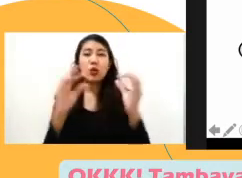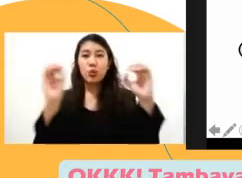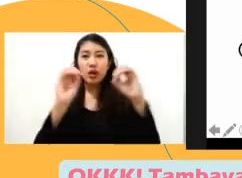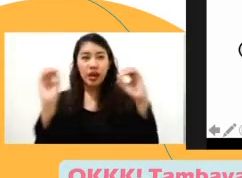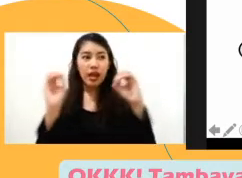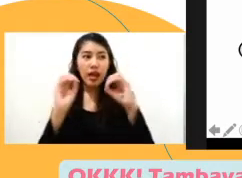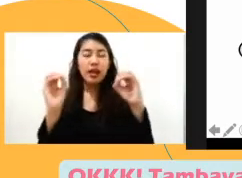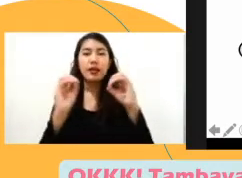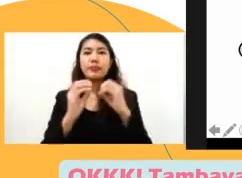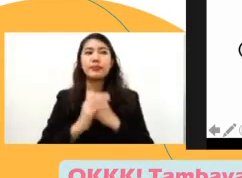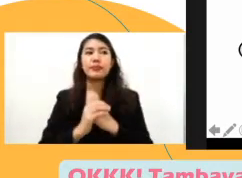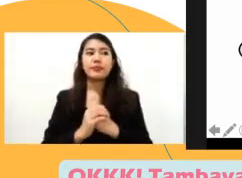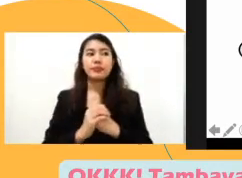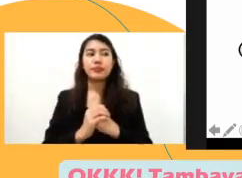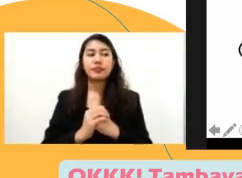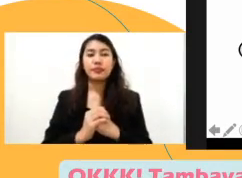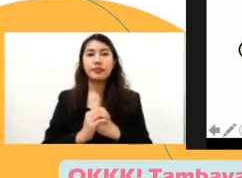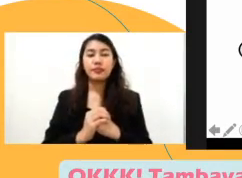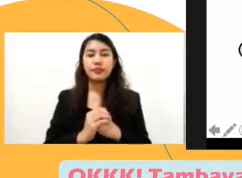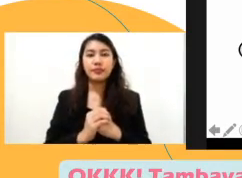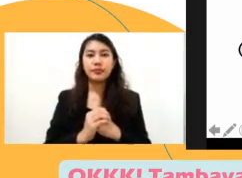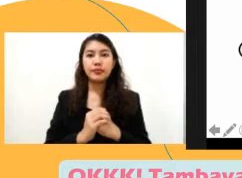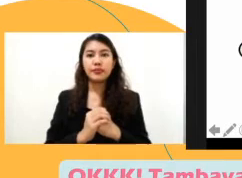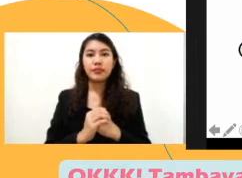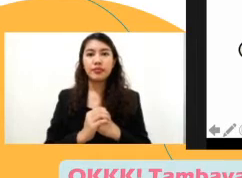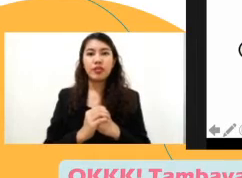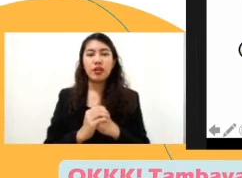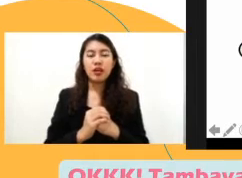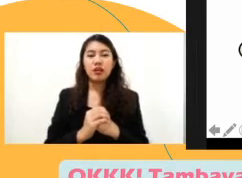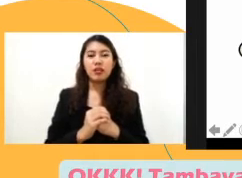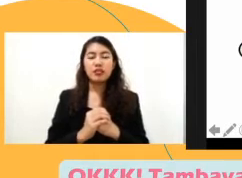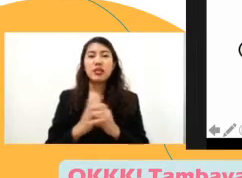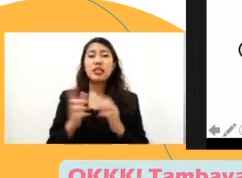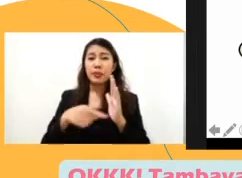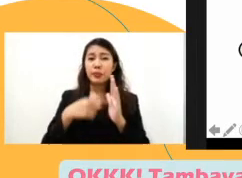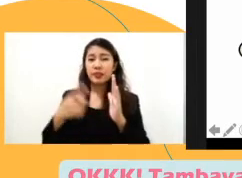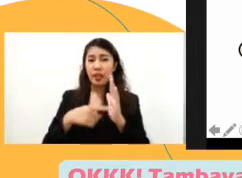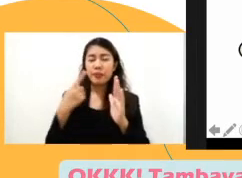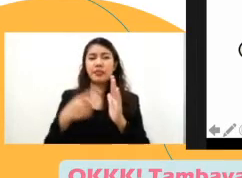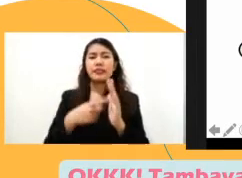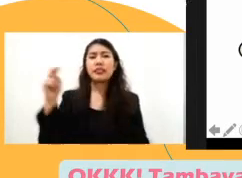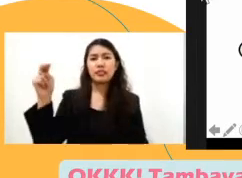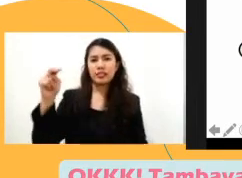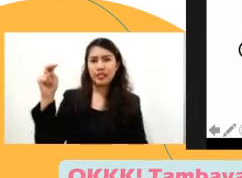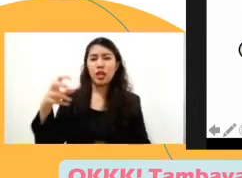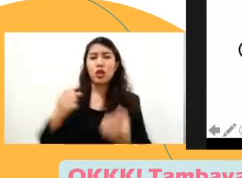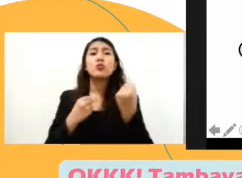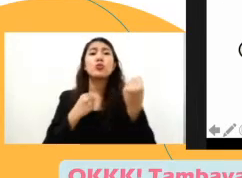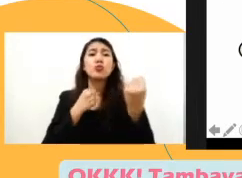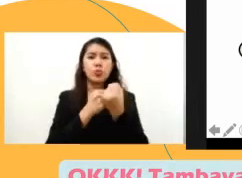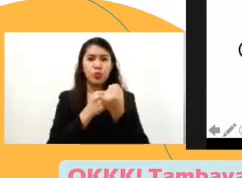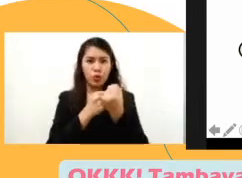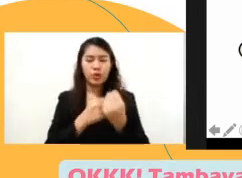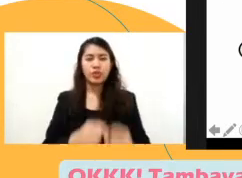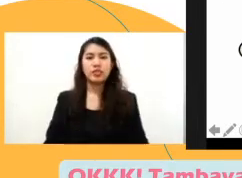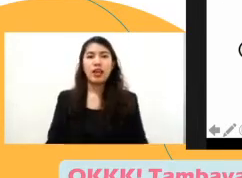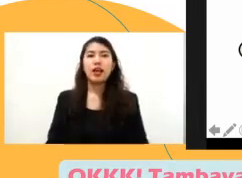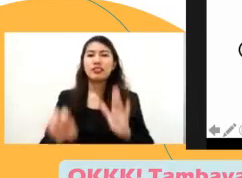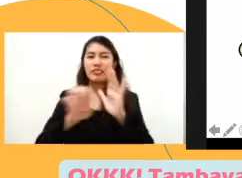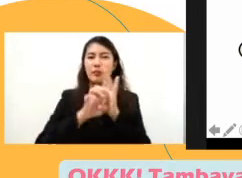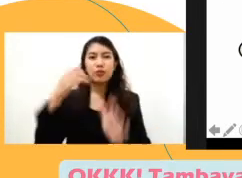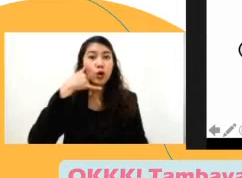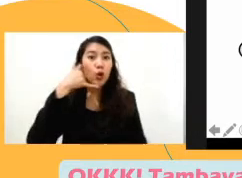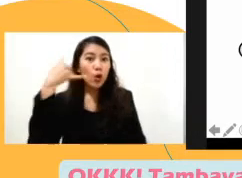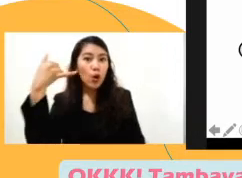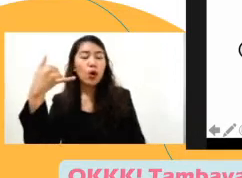kapamilya ng madalas, so nandiyan din yung support na tinatawag na tinatawagan natin sila, kinakausap